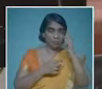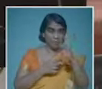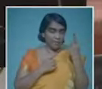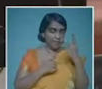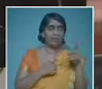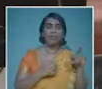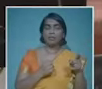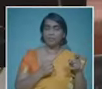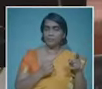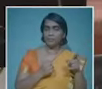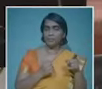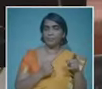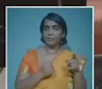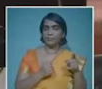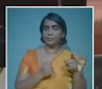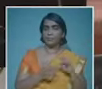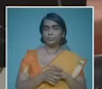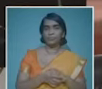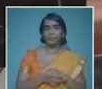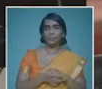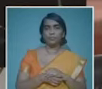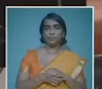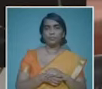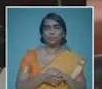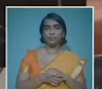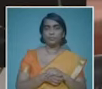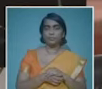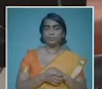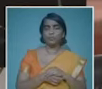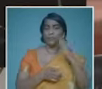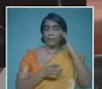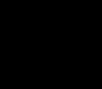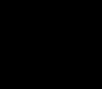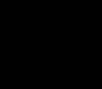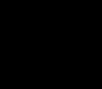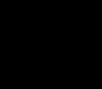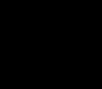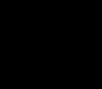அரசு உயர் மட்டங்களினது அப்படி இப்படியான தொடர்புகளில் இருந்ததாகவும்,